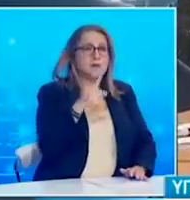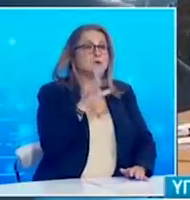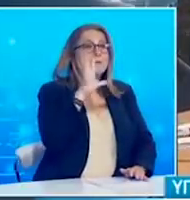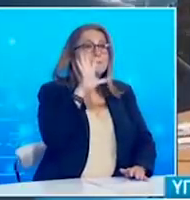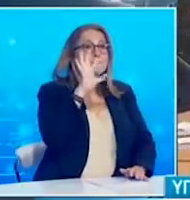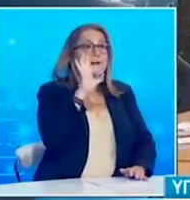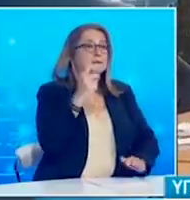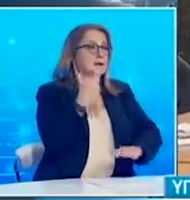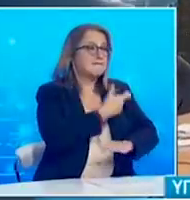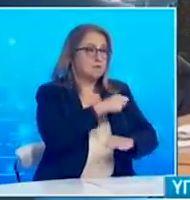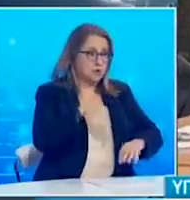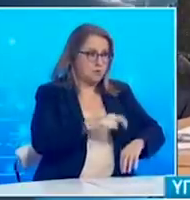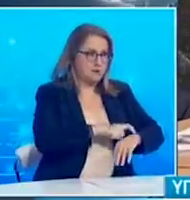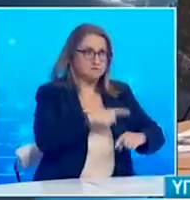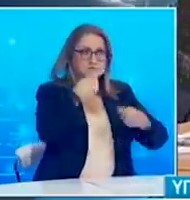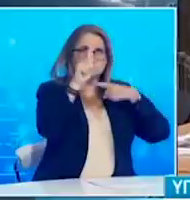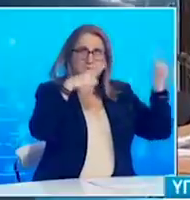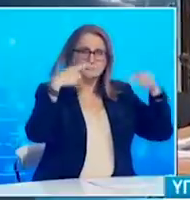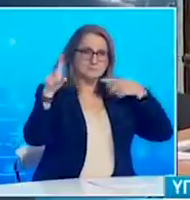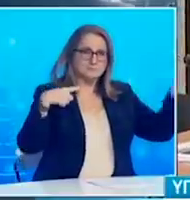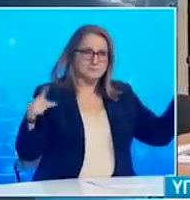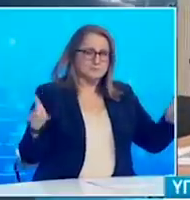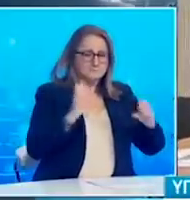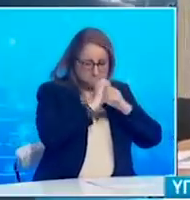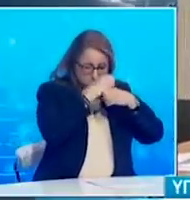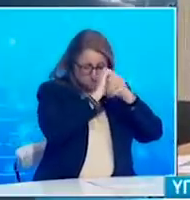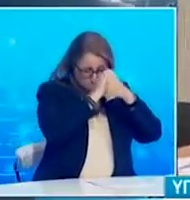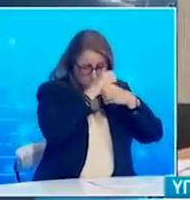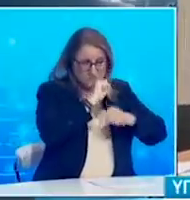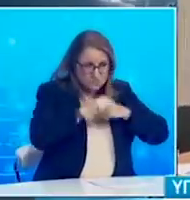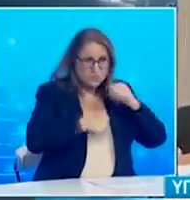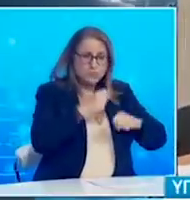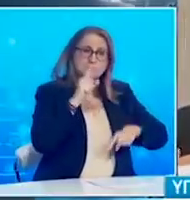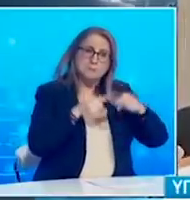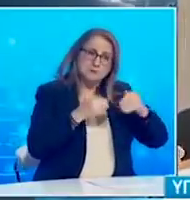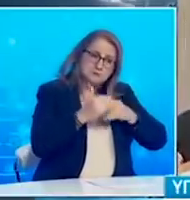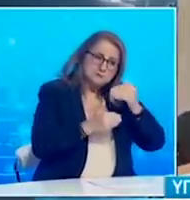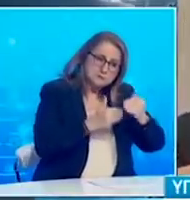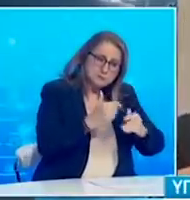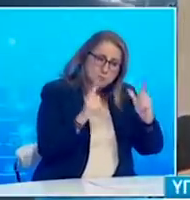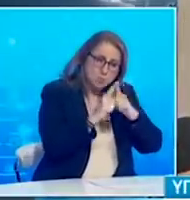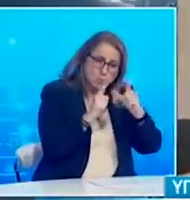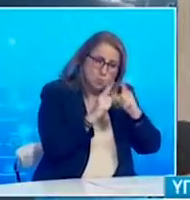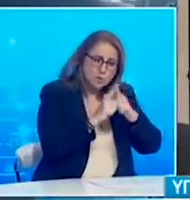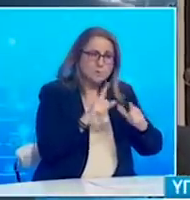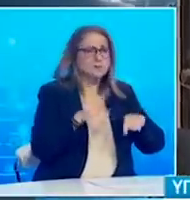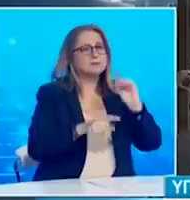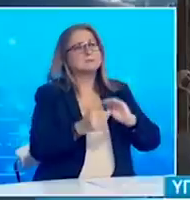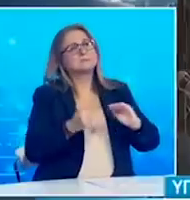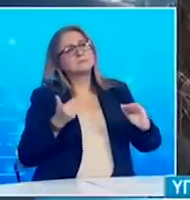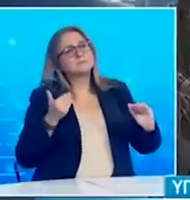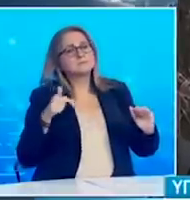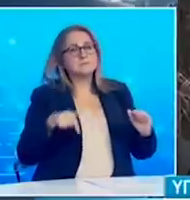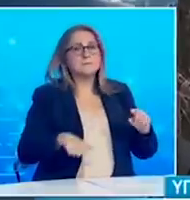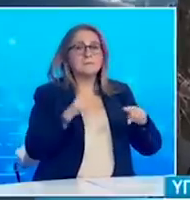εμβόλια αναπτύσσονται σε παγκόσμιο επίπεδο. Κάποια έχουν υποχωρήσει πολύ στο στάδιο των κλινικών μελετών, κάποια άλλα είναι πιο πίσω. Η χώρα